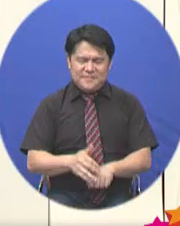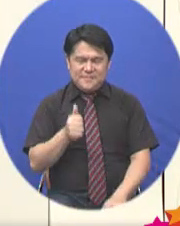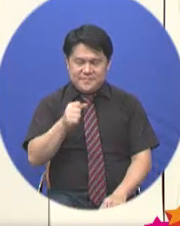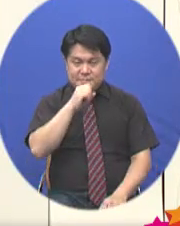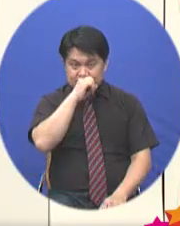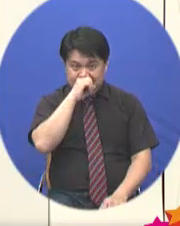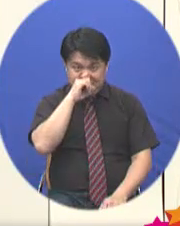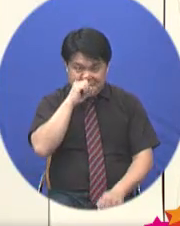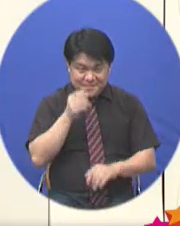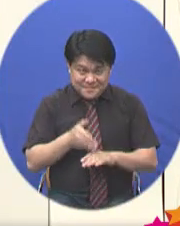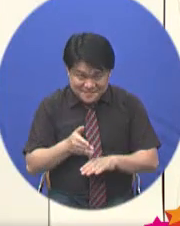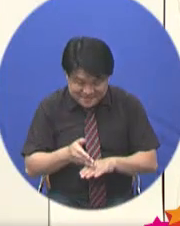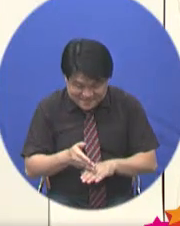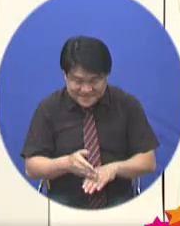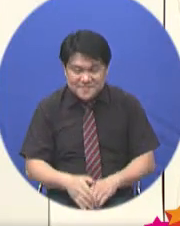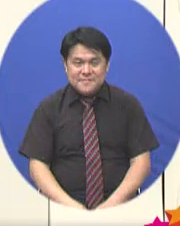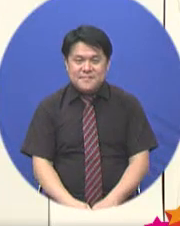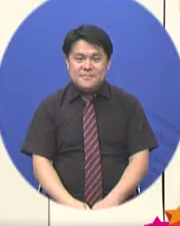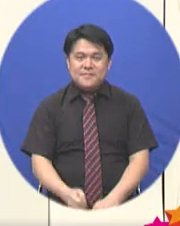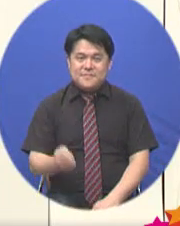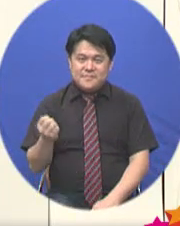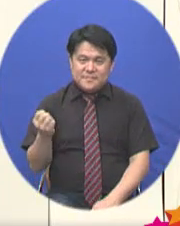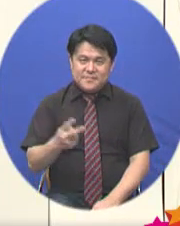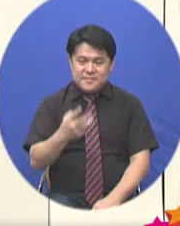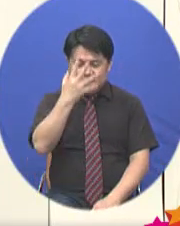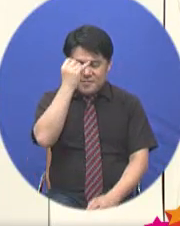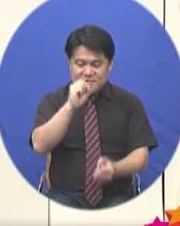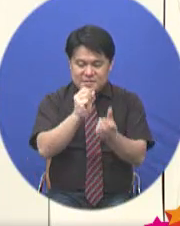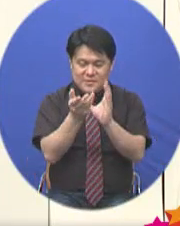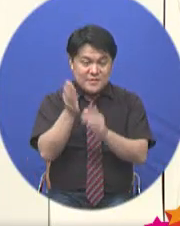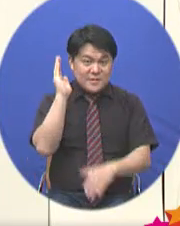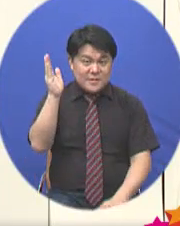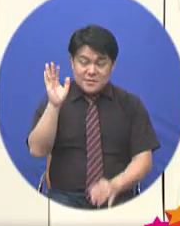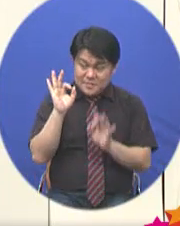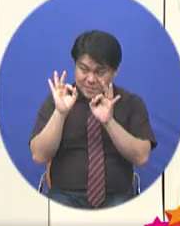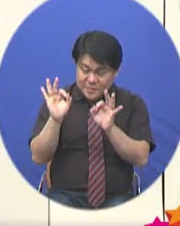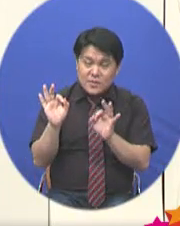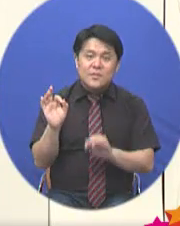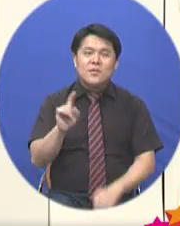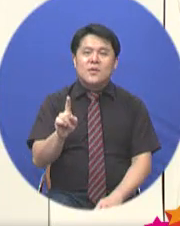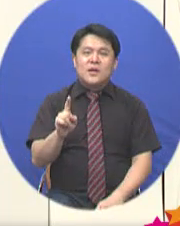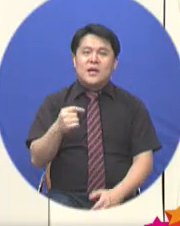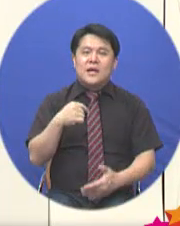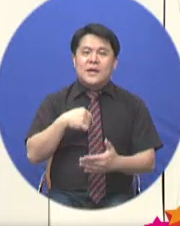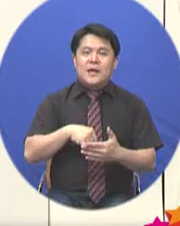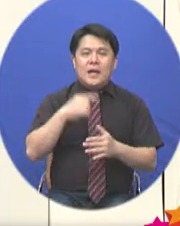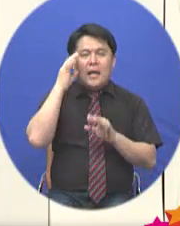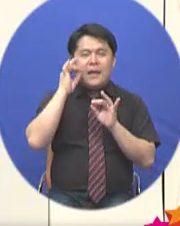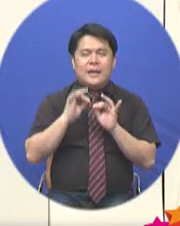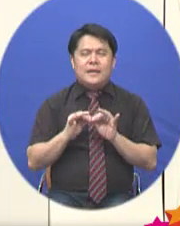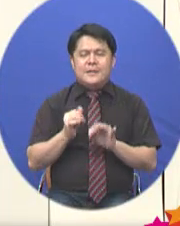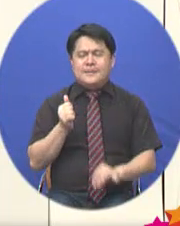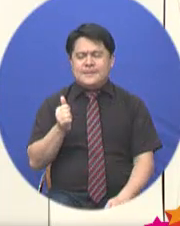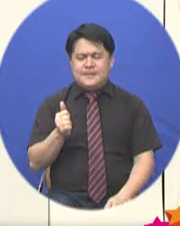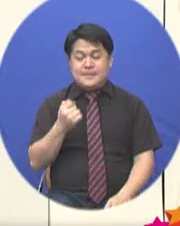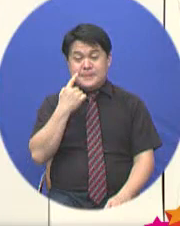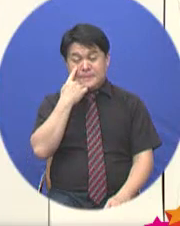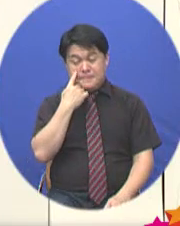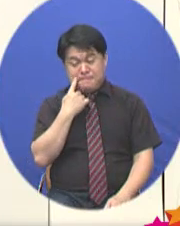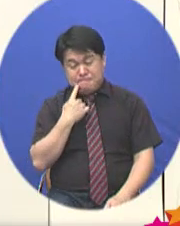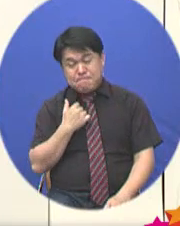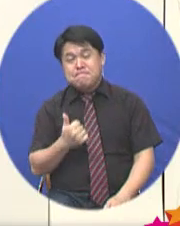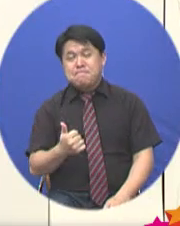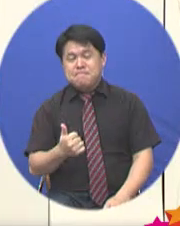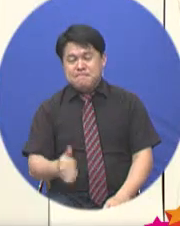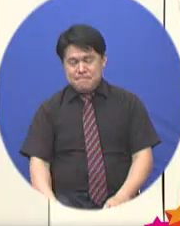잘하셔요. 네, 감사합니다. 또 특히도 할미꽃 사연이 네. 네. 이 마음에 와닿지 않습니까? 네, 그렇죠. 그렇습니다.